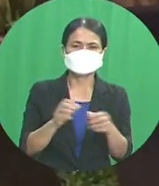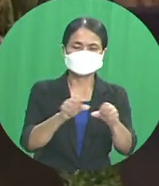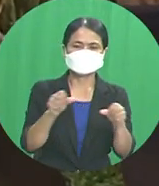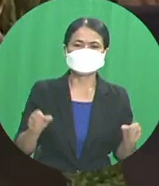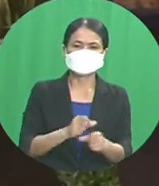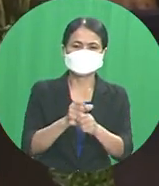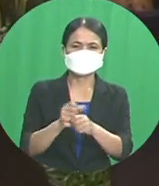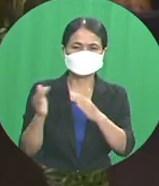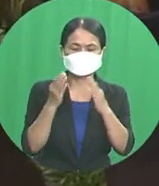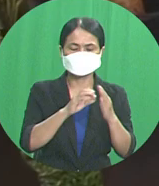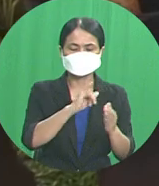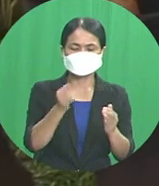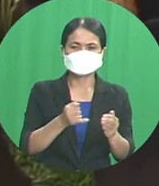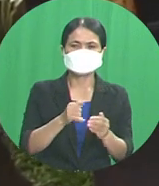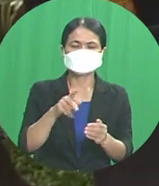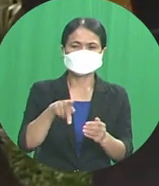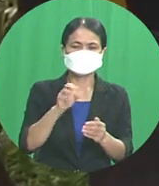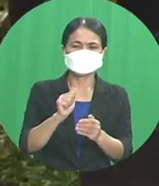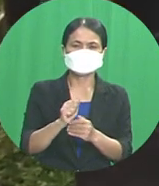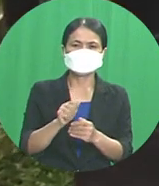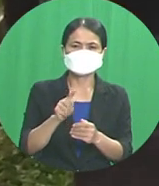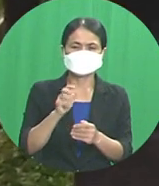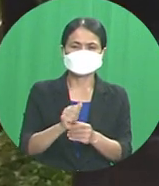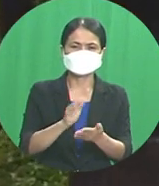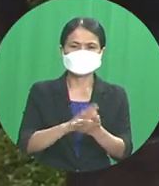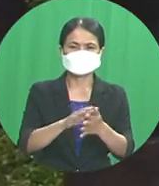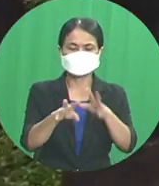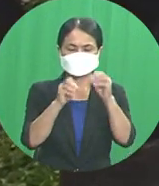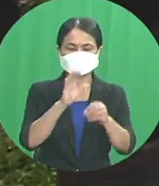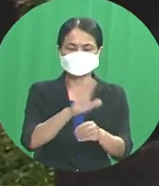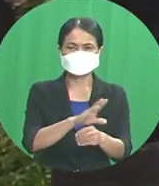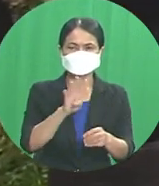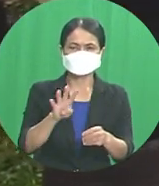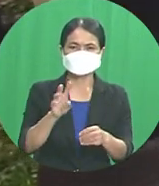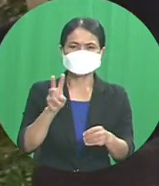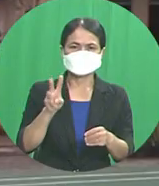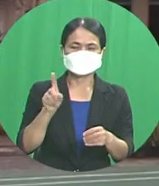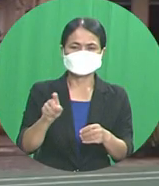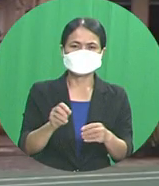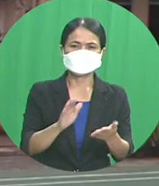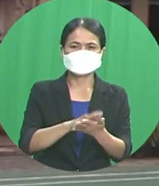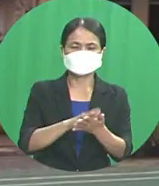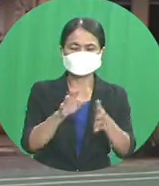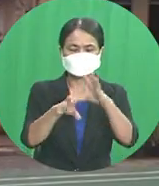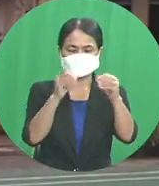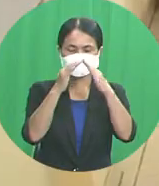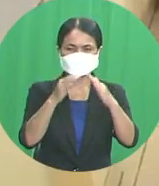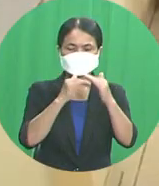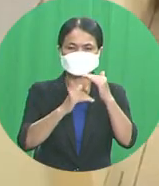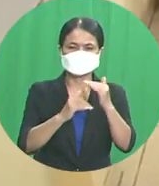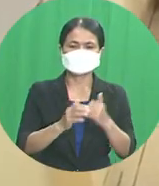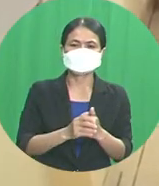បន់នៃទីក្រុងហ្សាកាតាមានសាលារៀនសរុបប្រមាណ 5,431 សាលាដែលមានកម្រិត